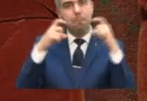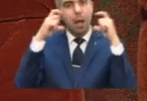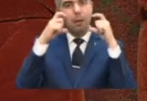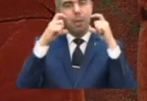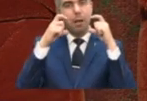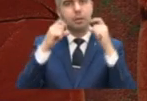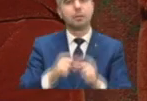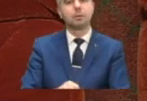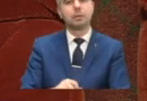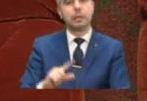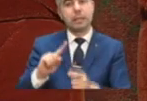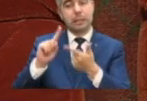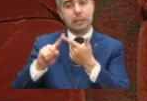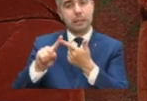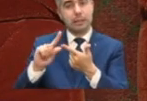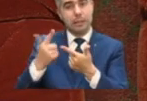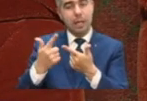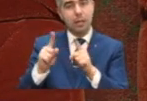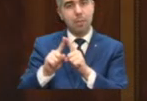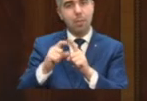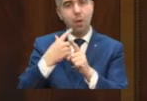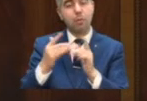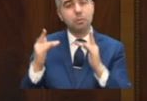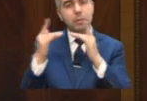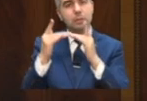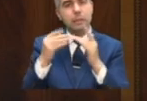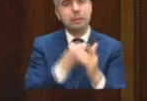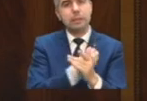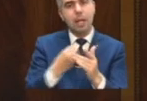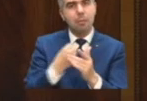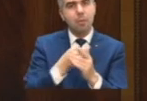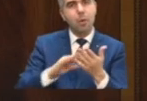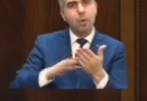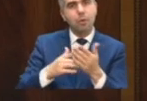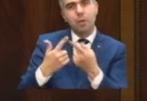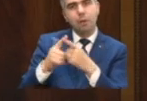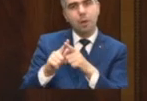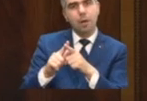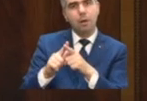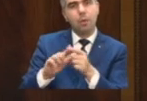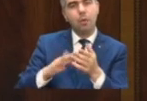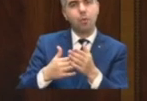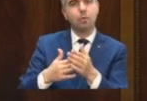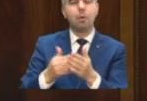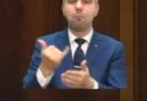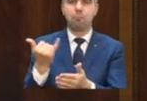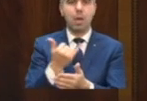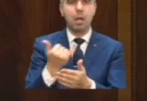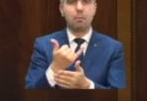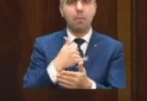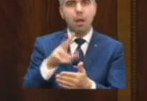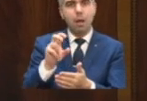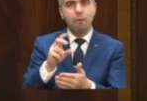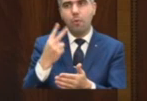ثم الاسره الاطباء ثم الاستثمار الى غير ذلك. الوقفه ديالكم كانت حاضره